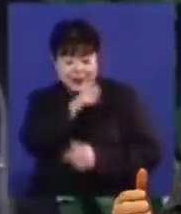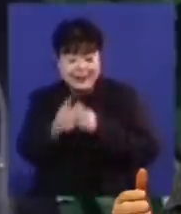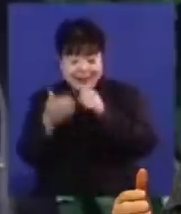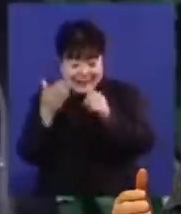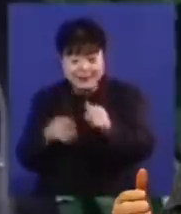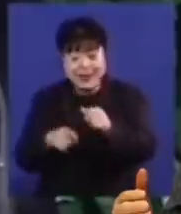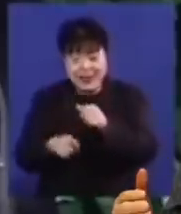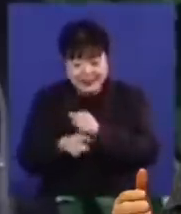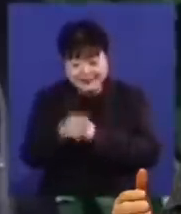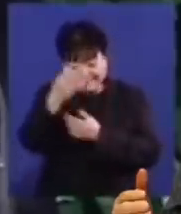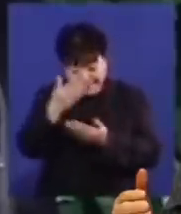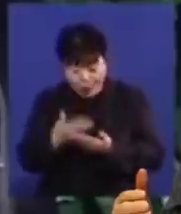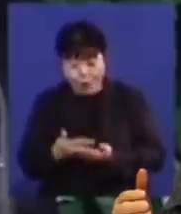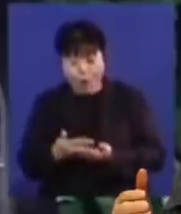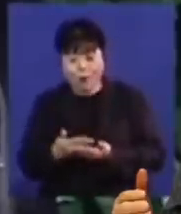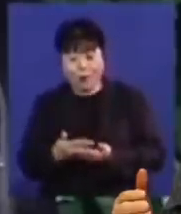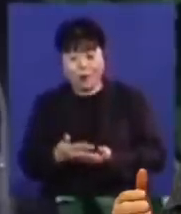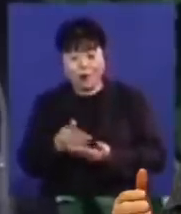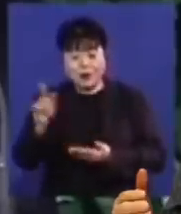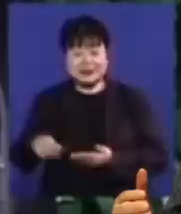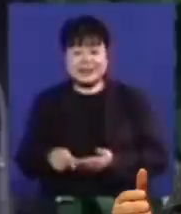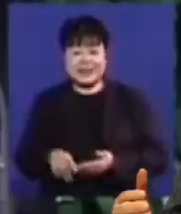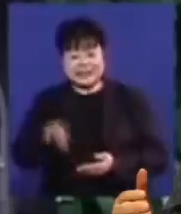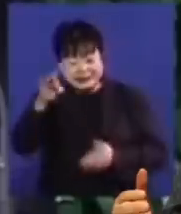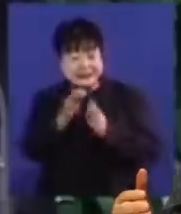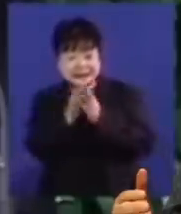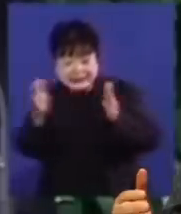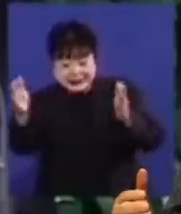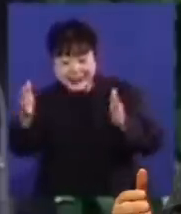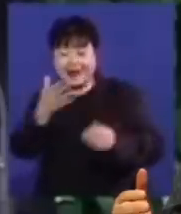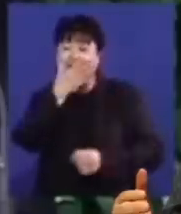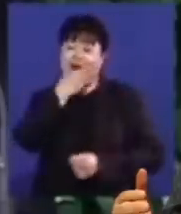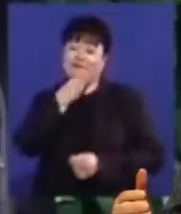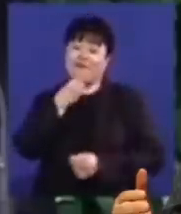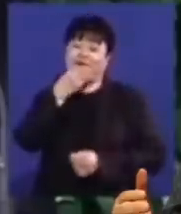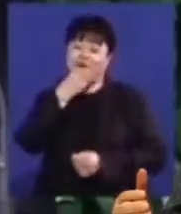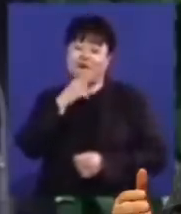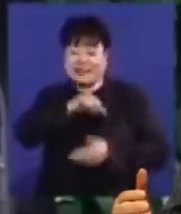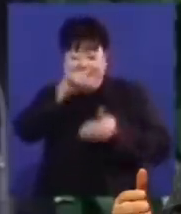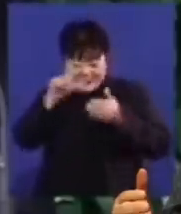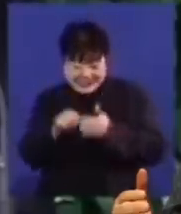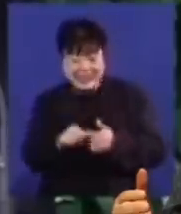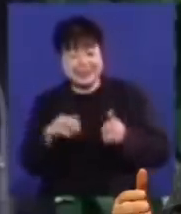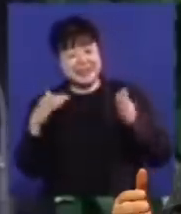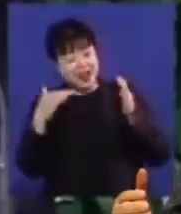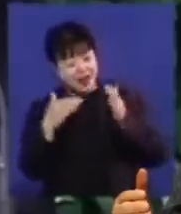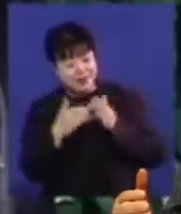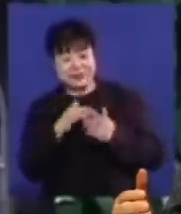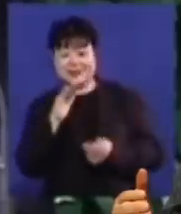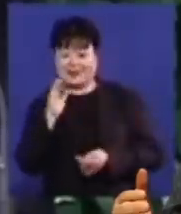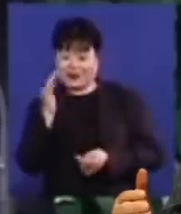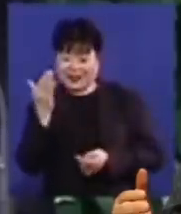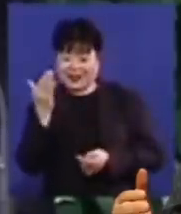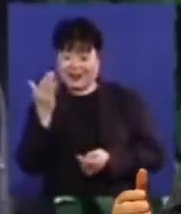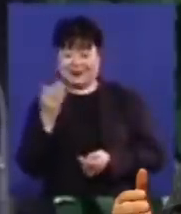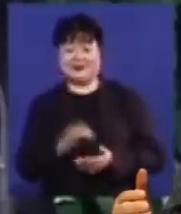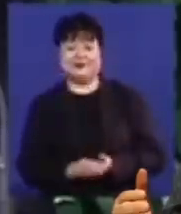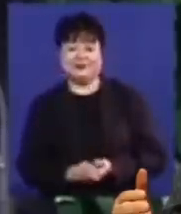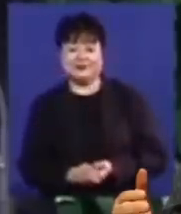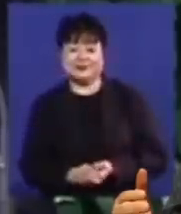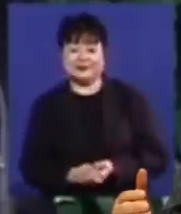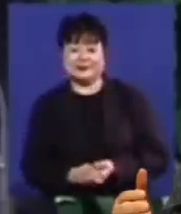하나님의 뜻을 받아들여서 그날을 지나고 그날을 지나면서 행복하게 일생을 살아왔다고 말. 그러면서 그런